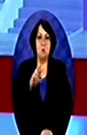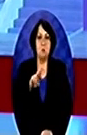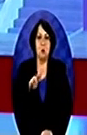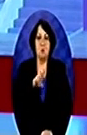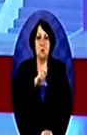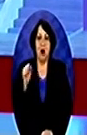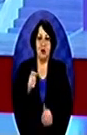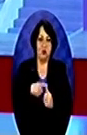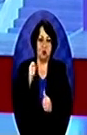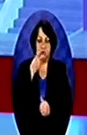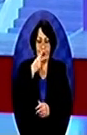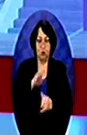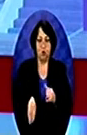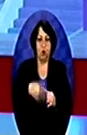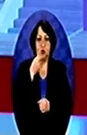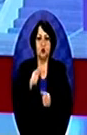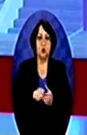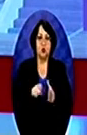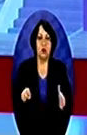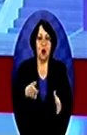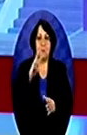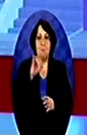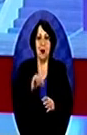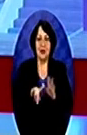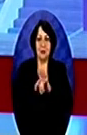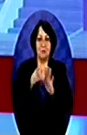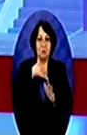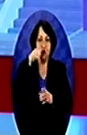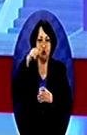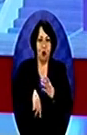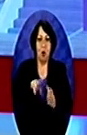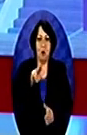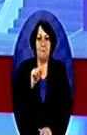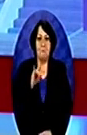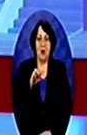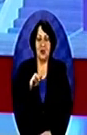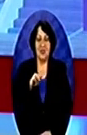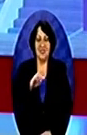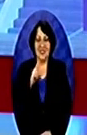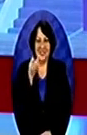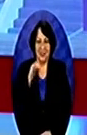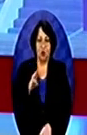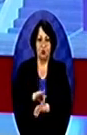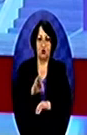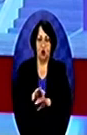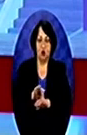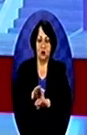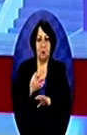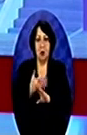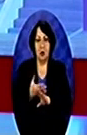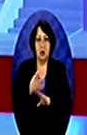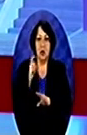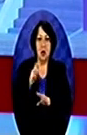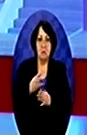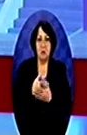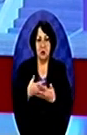гаруй жилийн хөдөлмөрийн үр дүнд мал паразиттай өвчнөөс эрүүлжүүлэх ийм бэлтгэл нь импортоор авдаг бүтээгдэхүүний бүрэн орлож монголчуудад